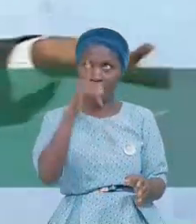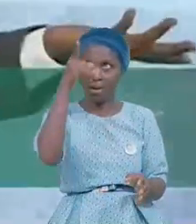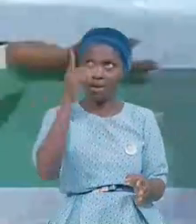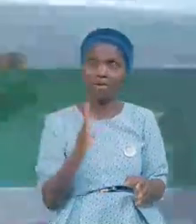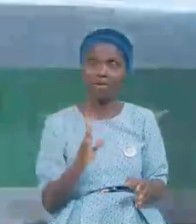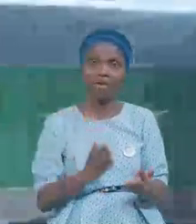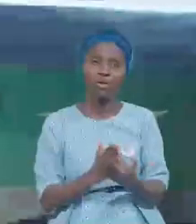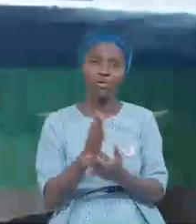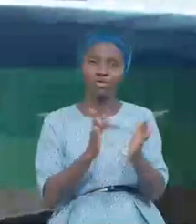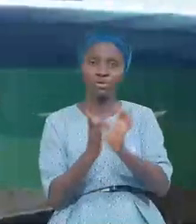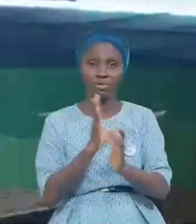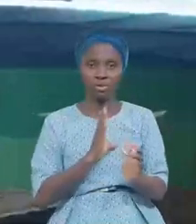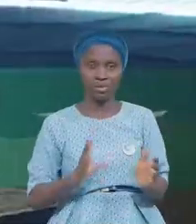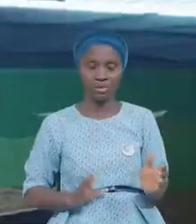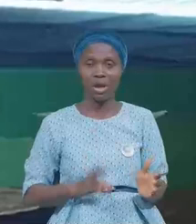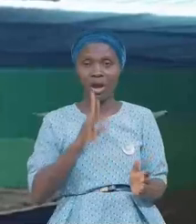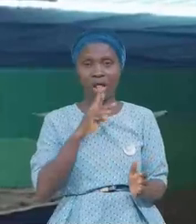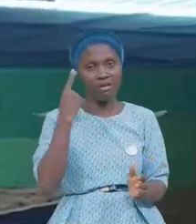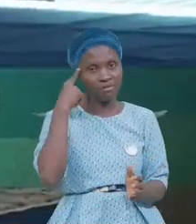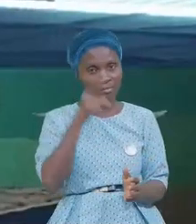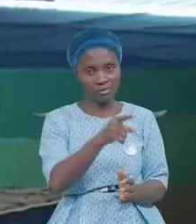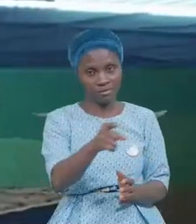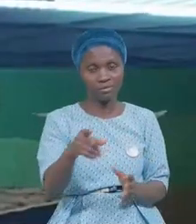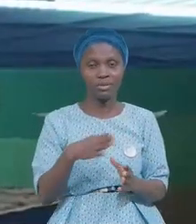à Dieu par Jésus-Christ est pour vous.